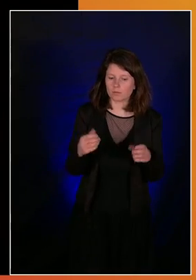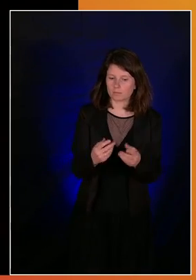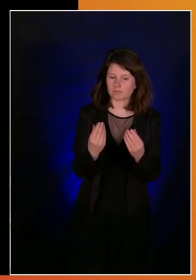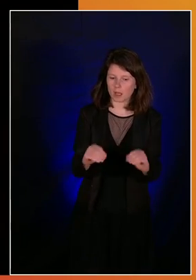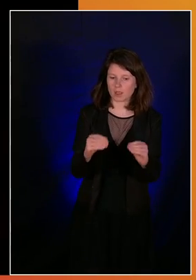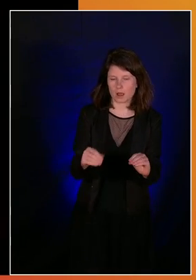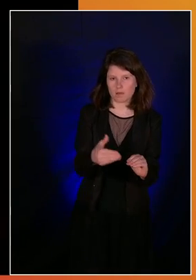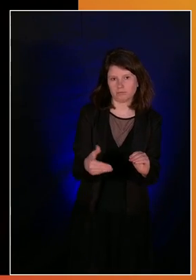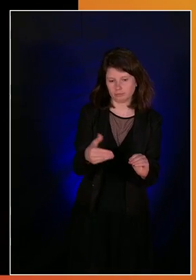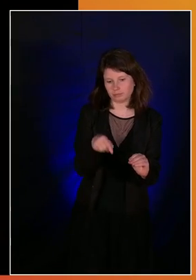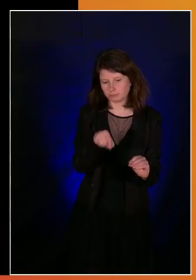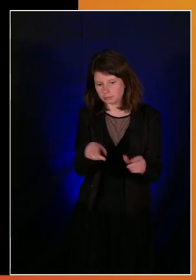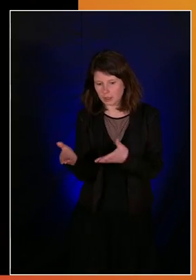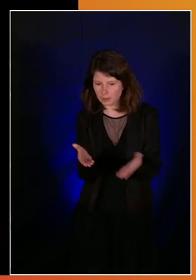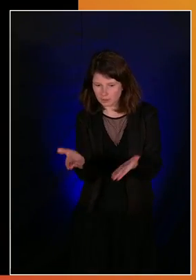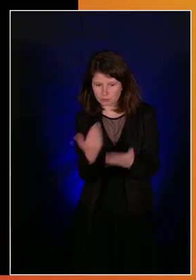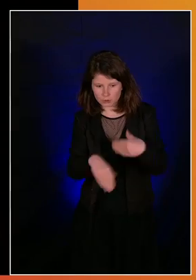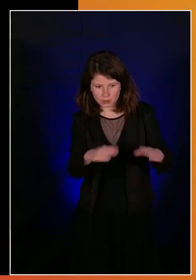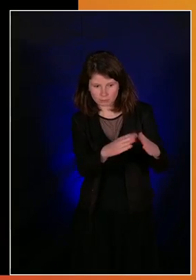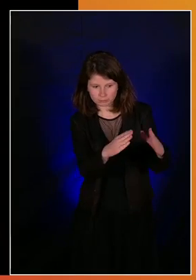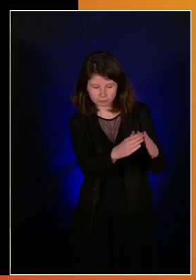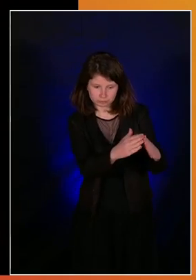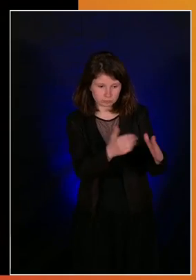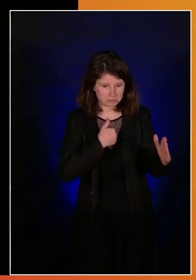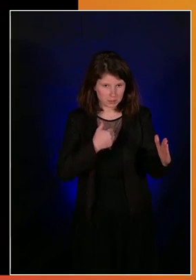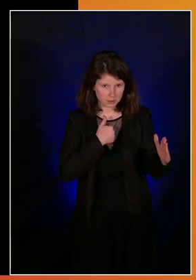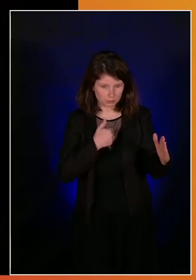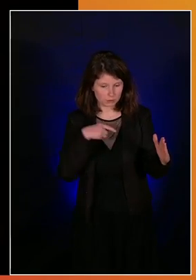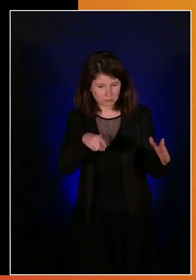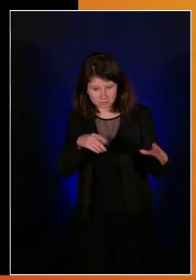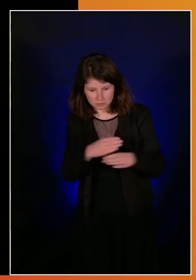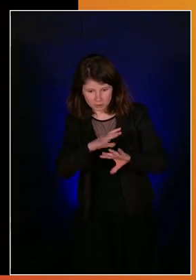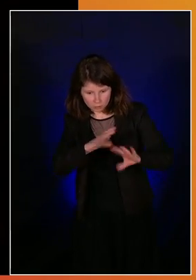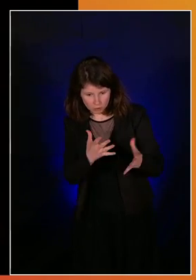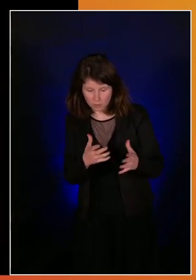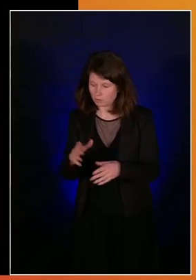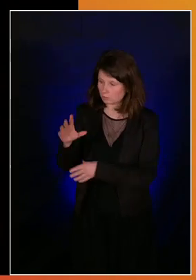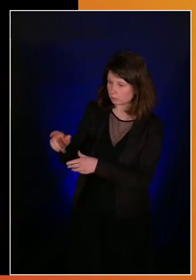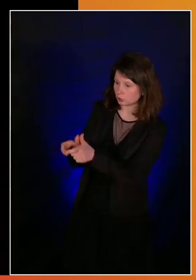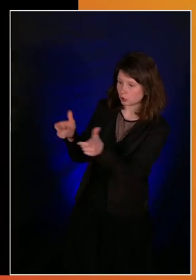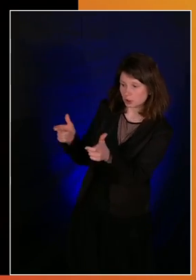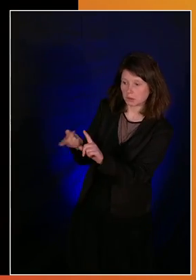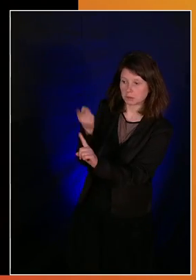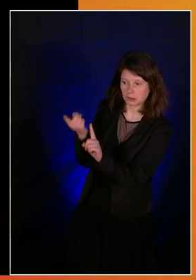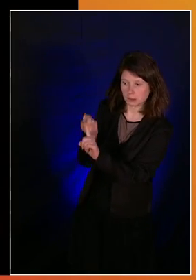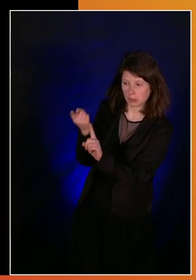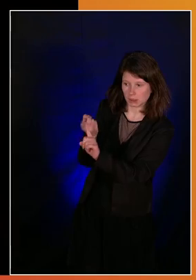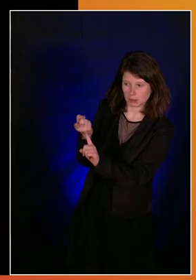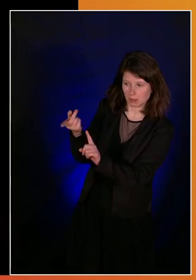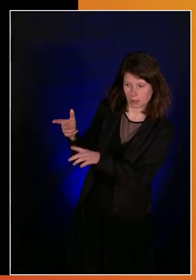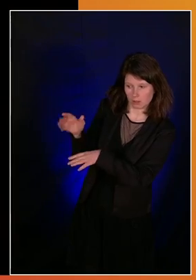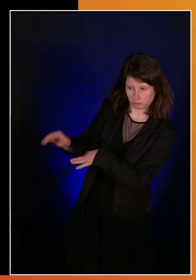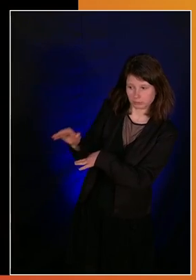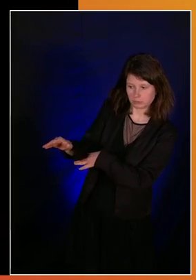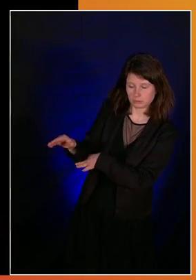la livraison à domicile à Paris fait appel à une société spécialisée cette société elle s'appelle pickup